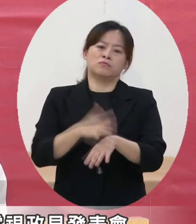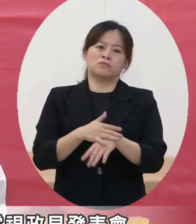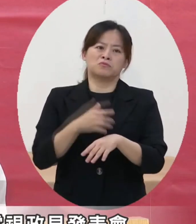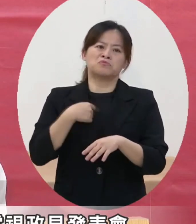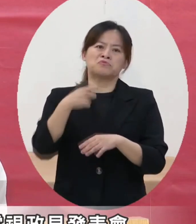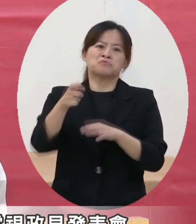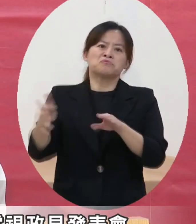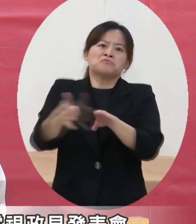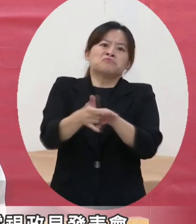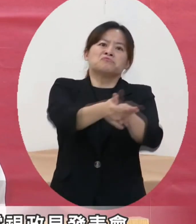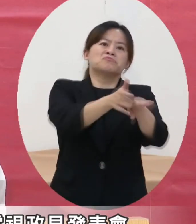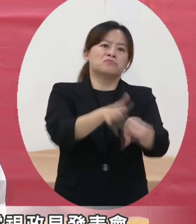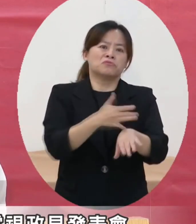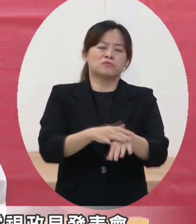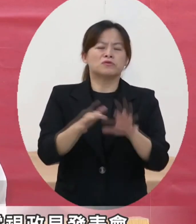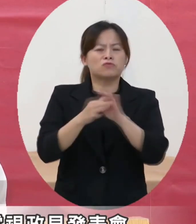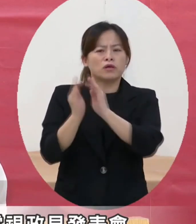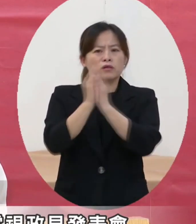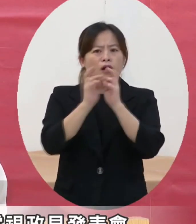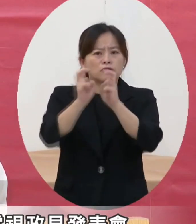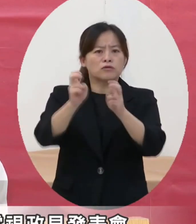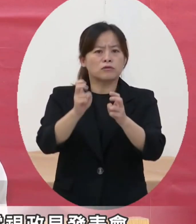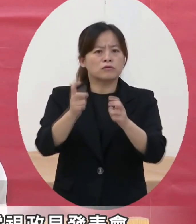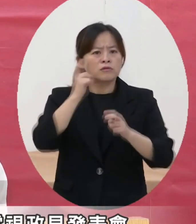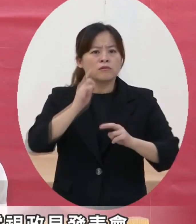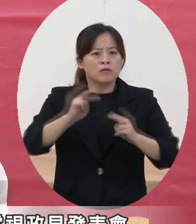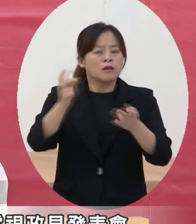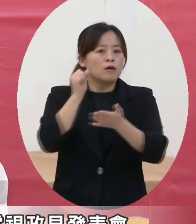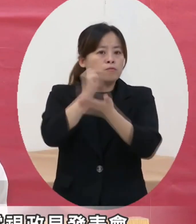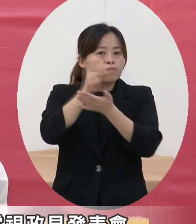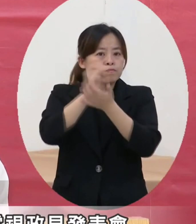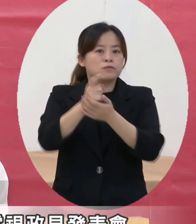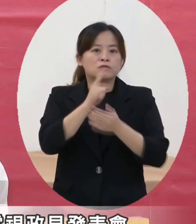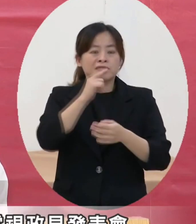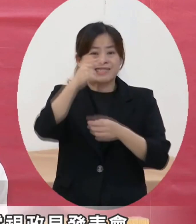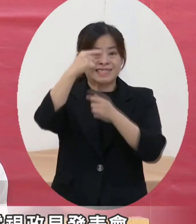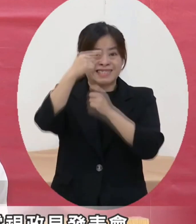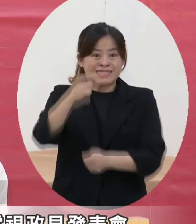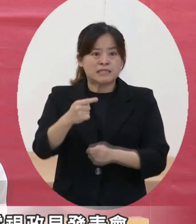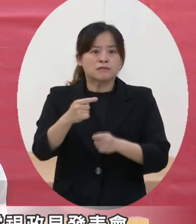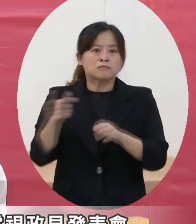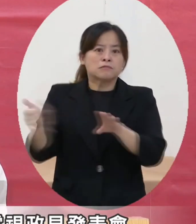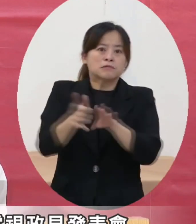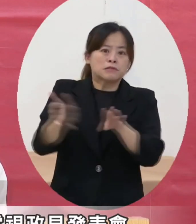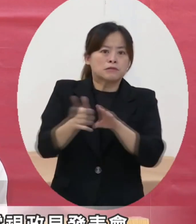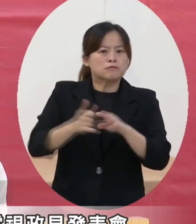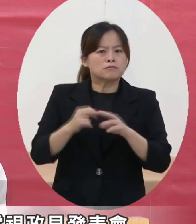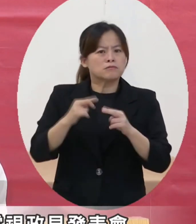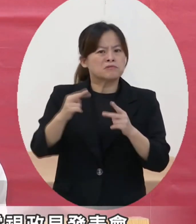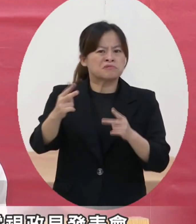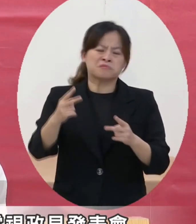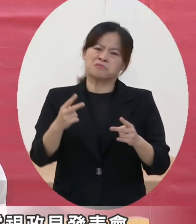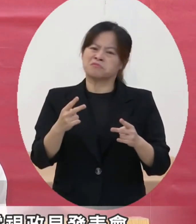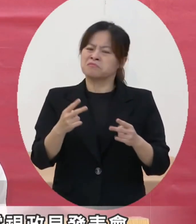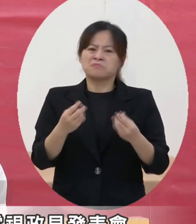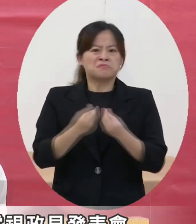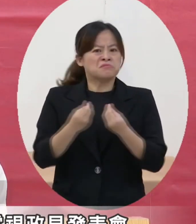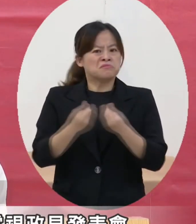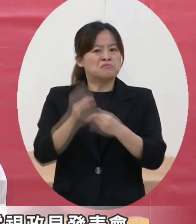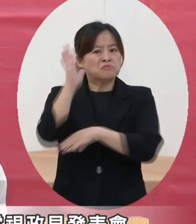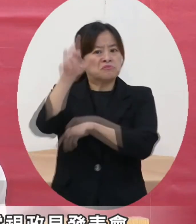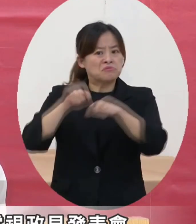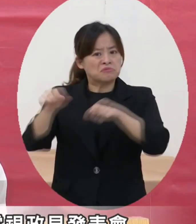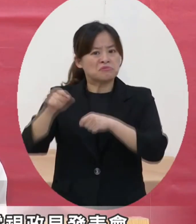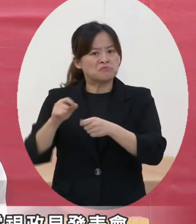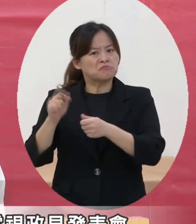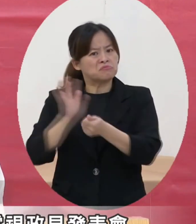可能去搭乘。所以桃捷要变成现在每个月亏1亿的这样的状况， 改善起来，要如何透过政策的工